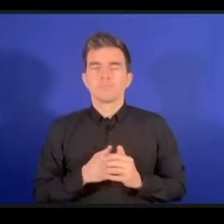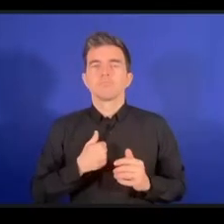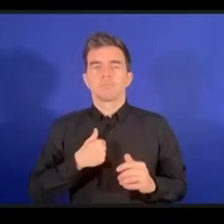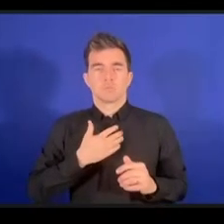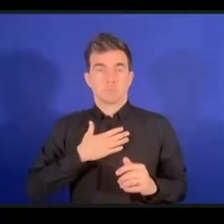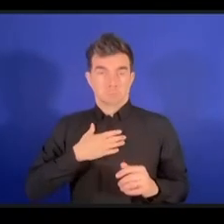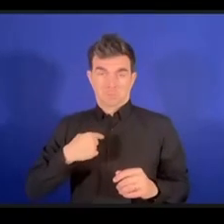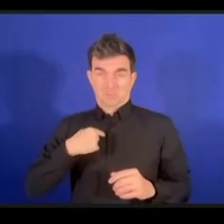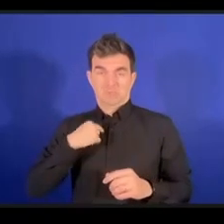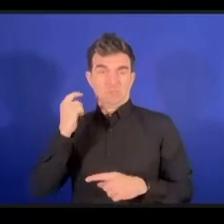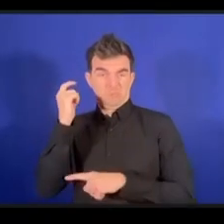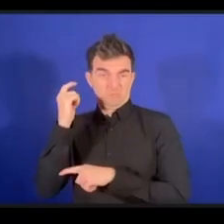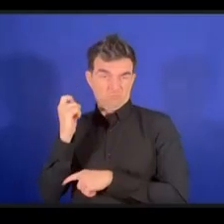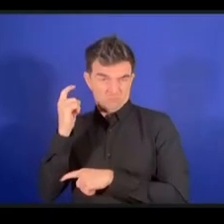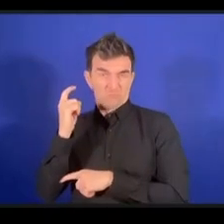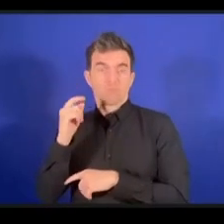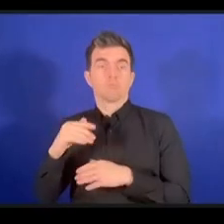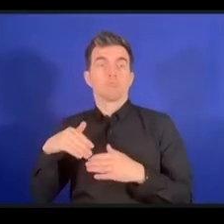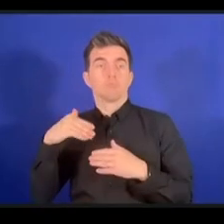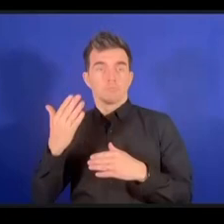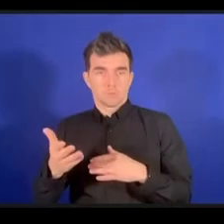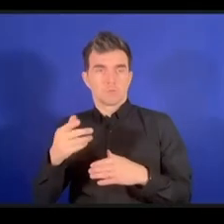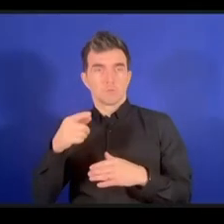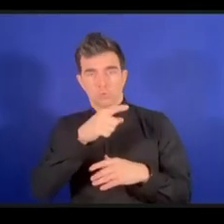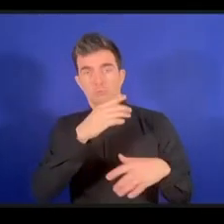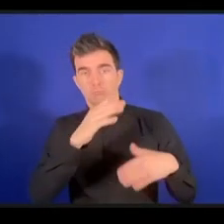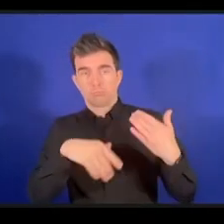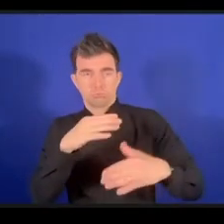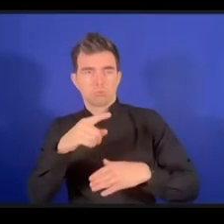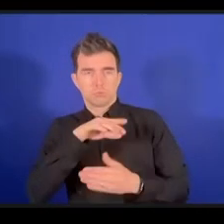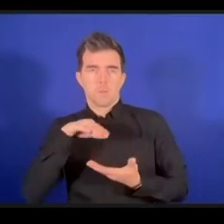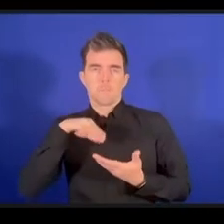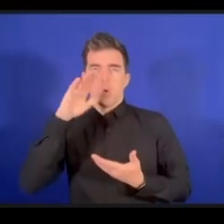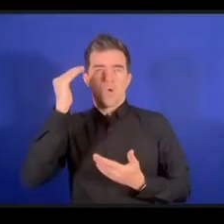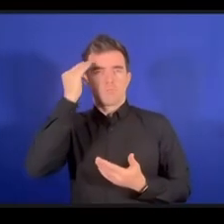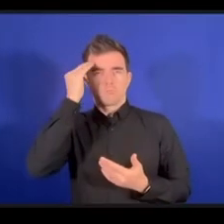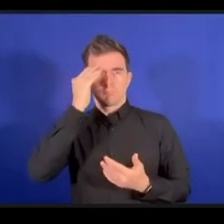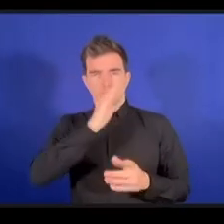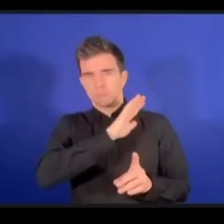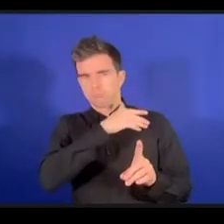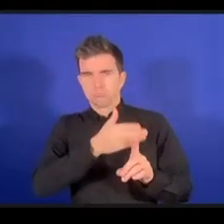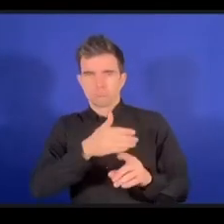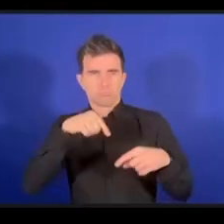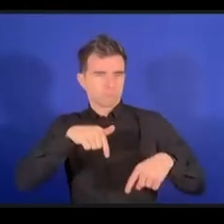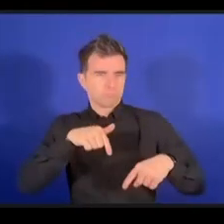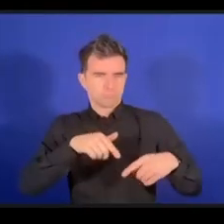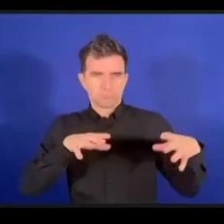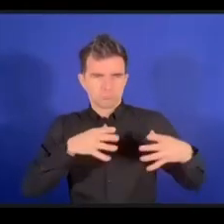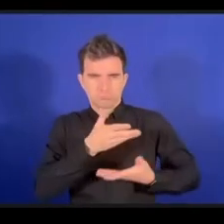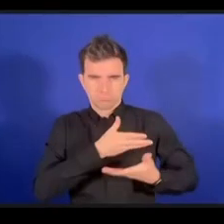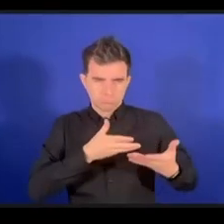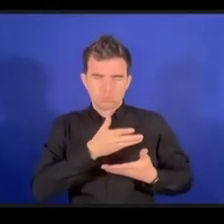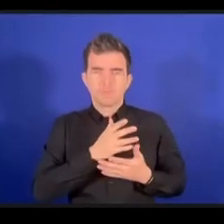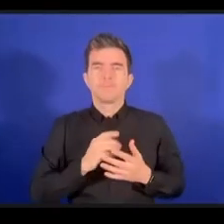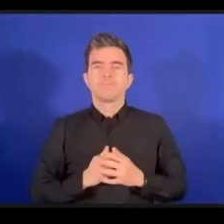你在 DC 方面的经验比我更多。现在呢，我想说，很难